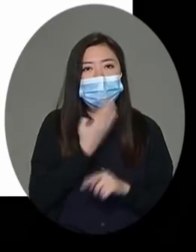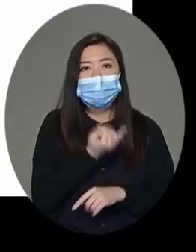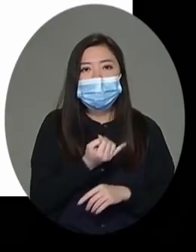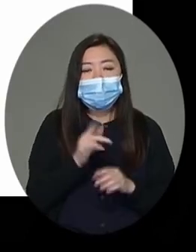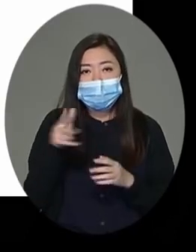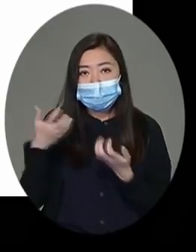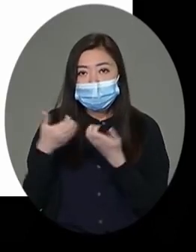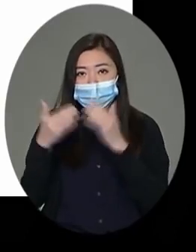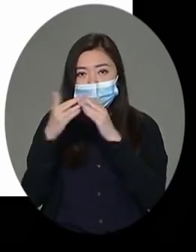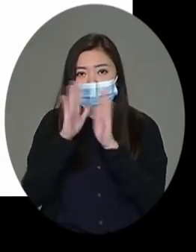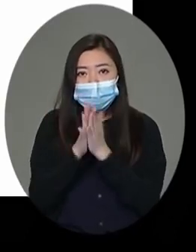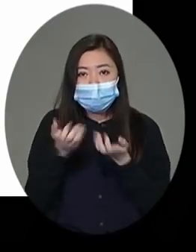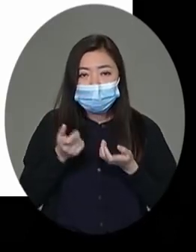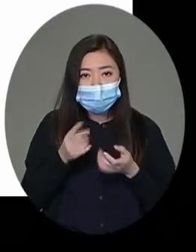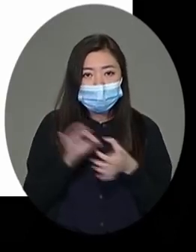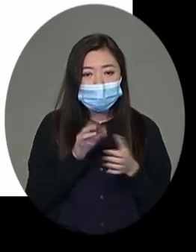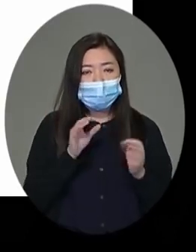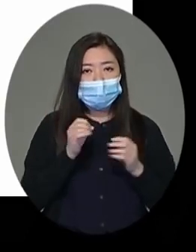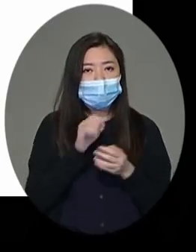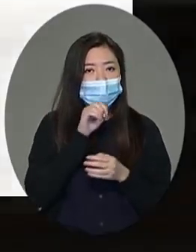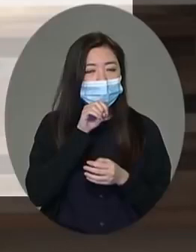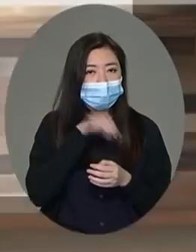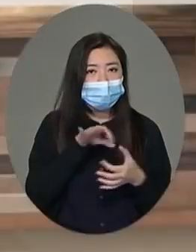公開評論有關審計報告書。